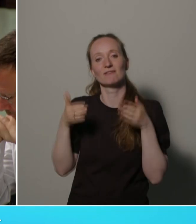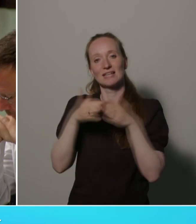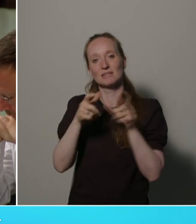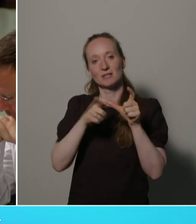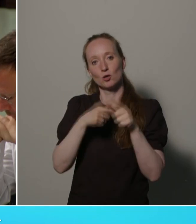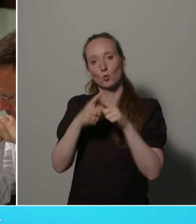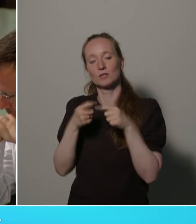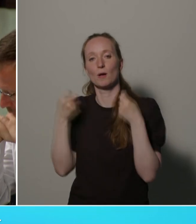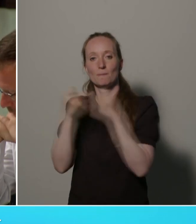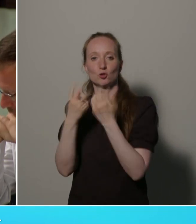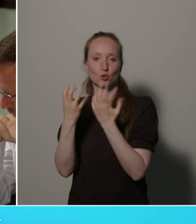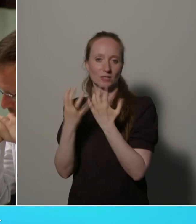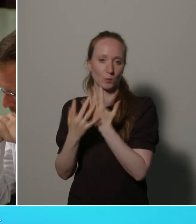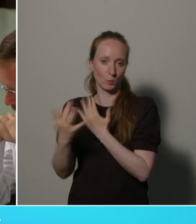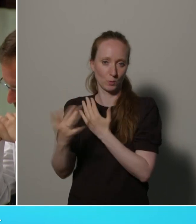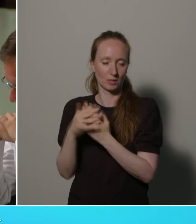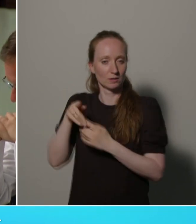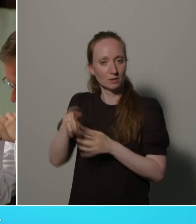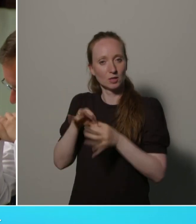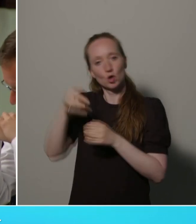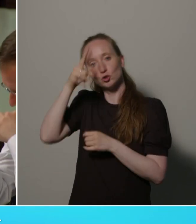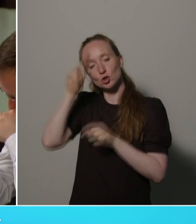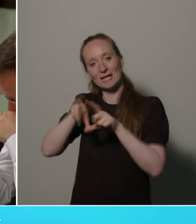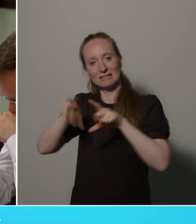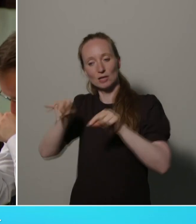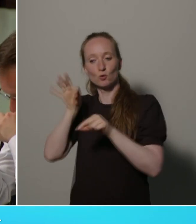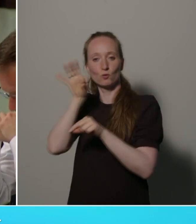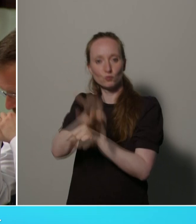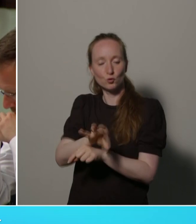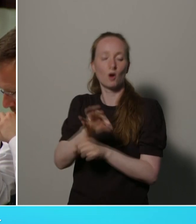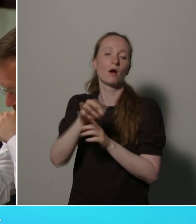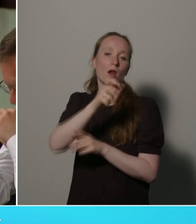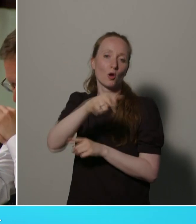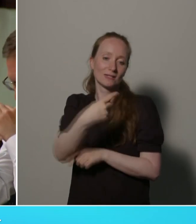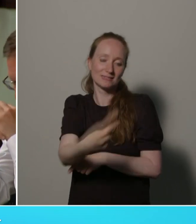SPD und Bündnis 90 Die Grünen, Deutschland-Ticket auch für Jena-Bonusinhaber.